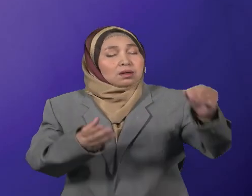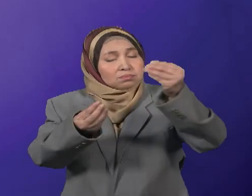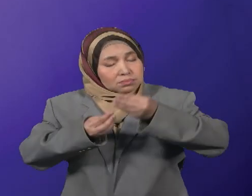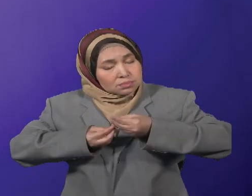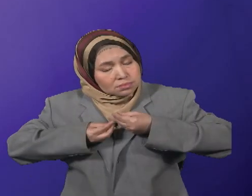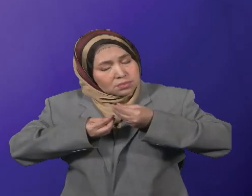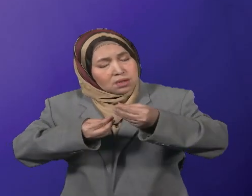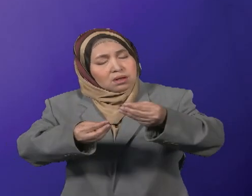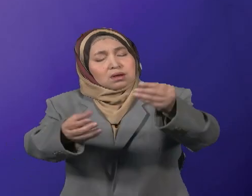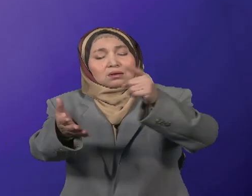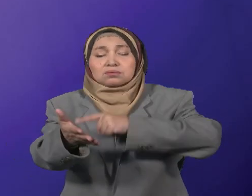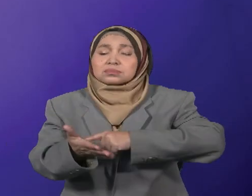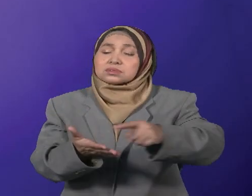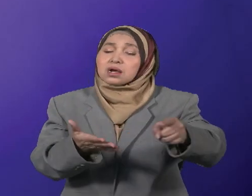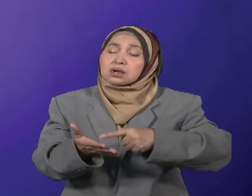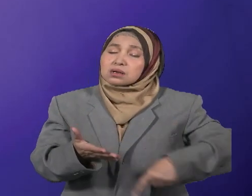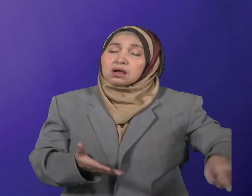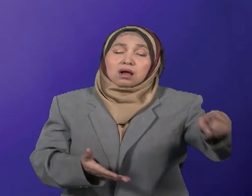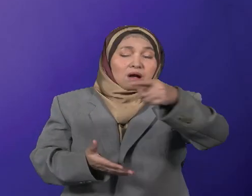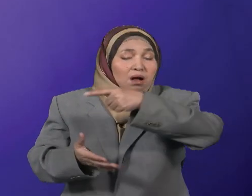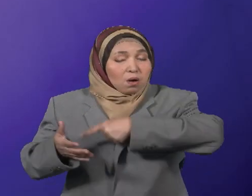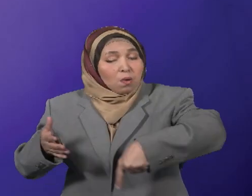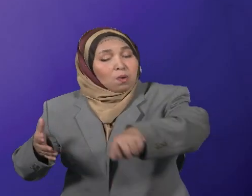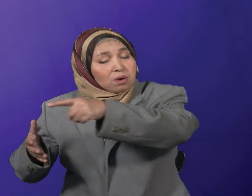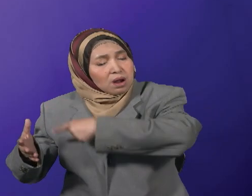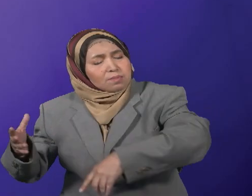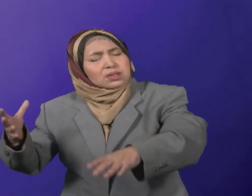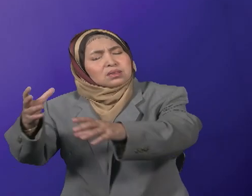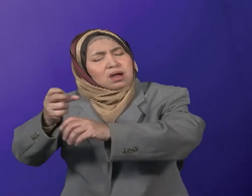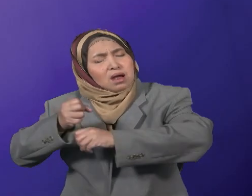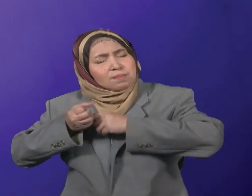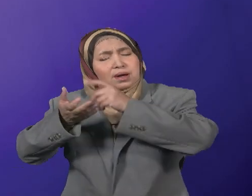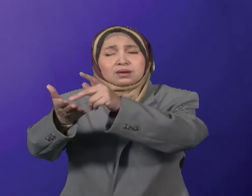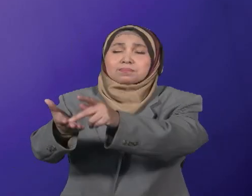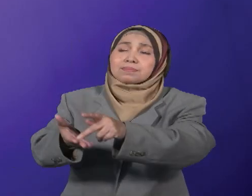وآتوا الزكاة لهم أجرهم